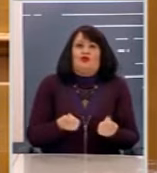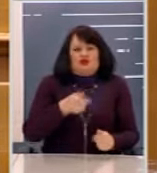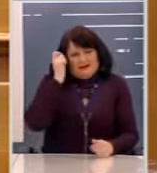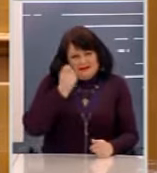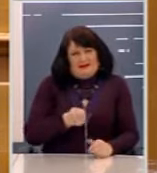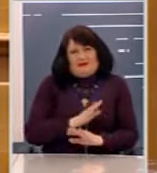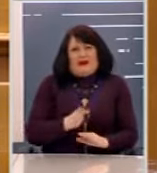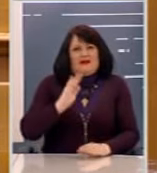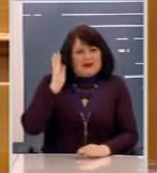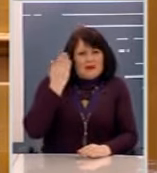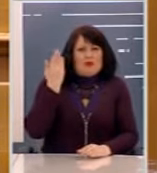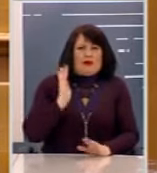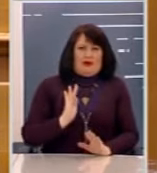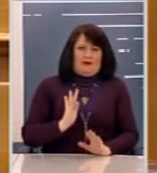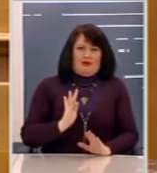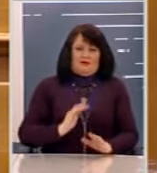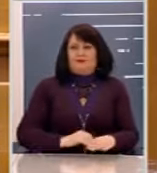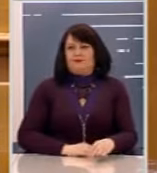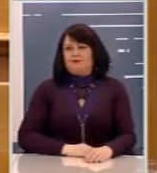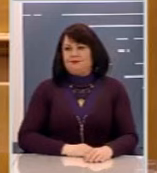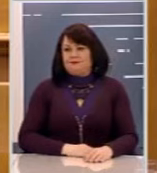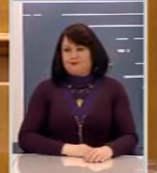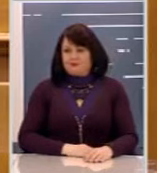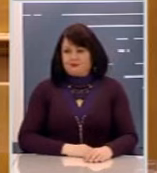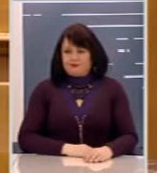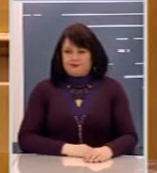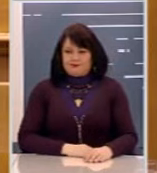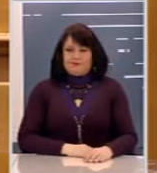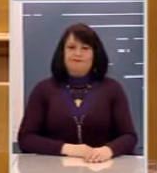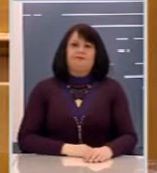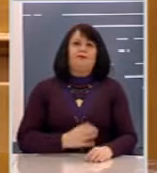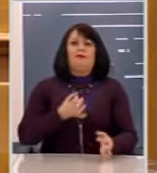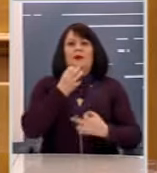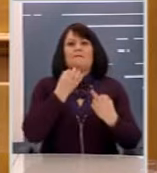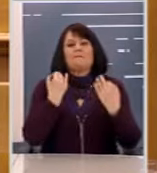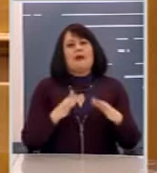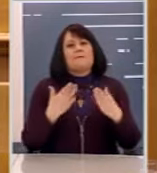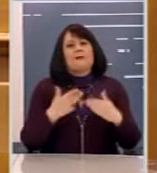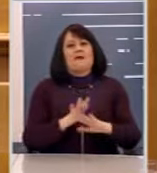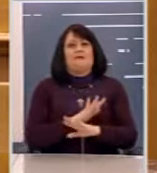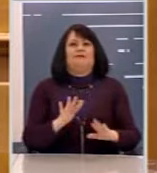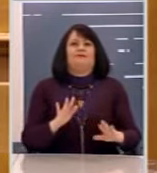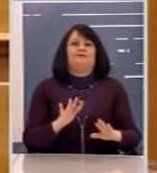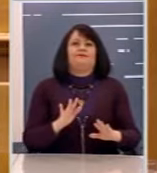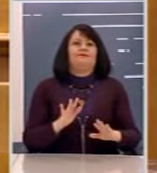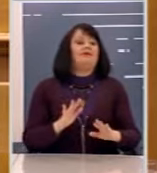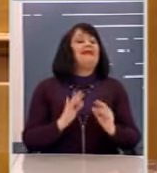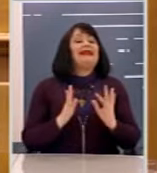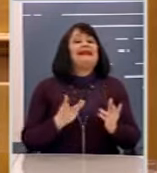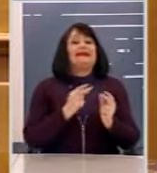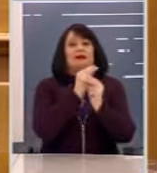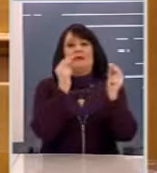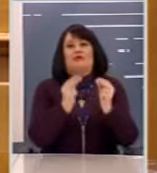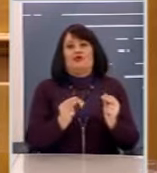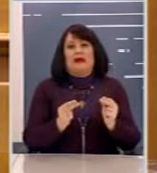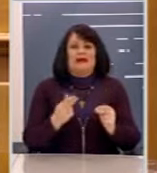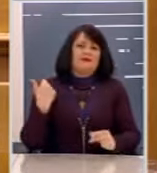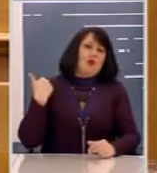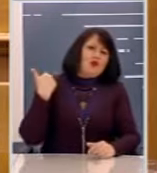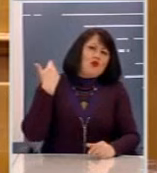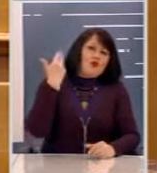απαράδεκτες του παρελθόντος. Έχει εξηγηθεί απολύτως η επίπτωση αυτής της